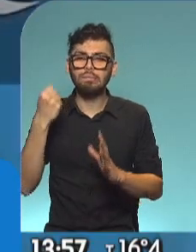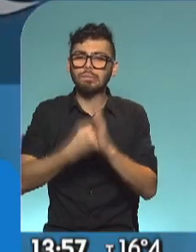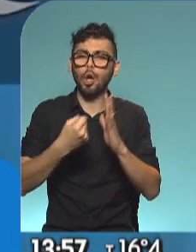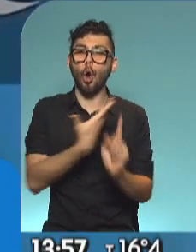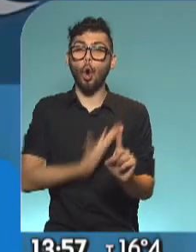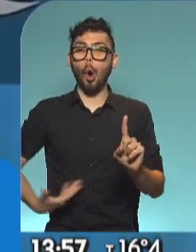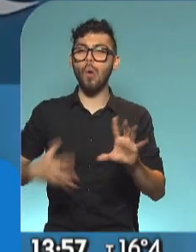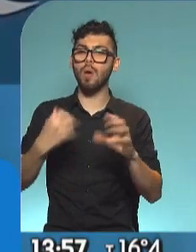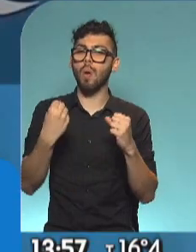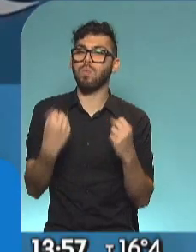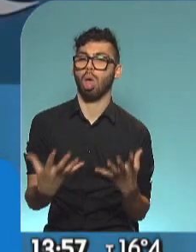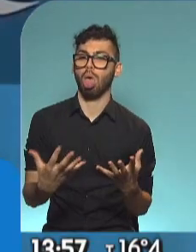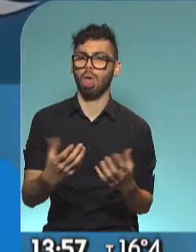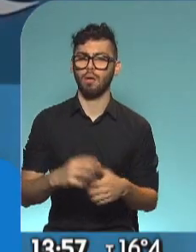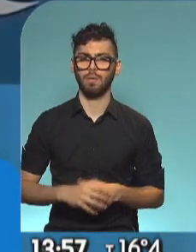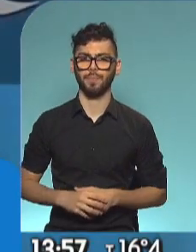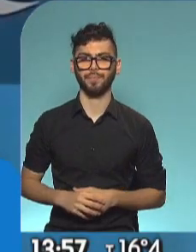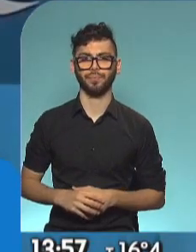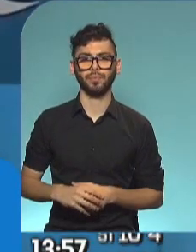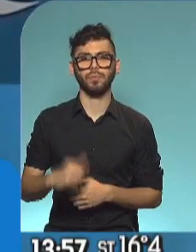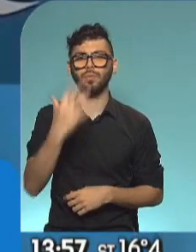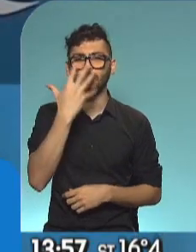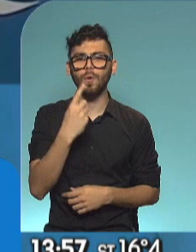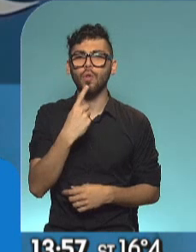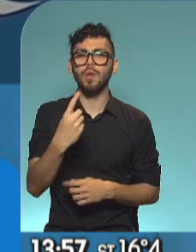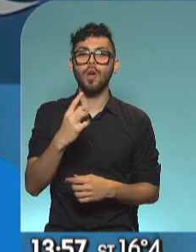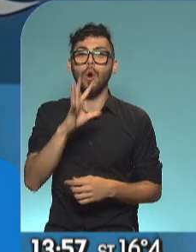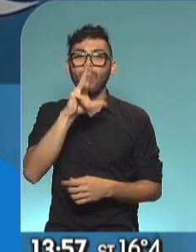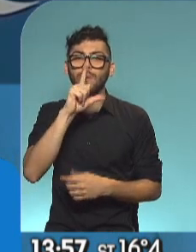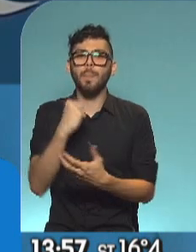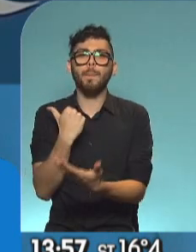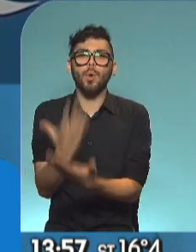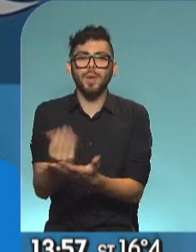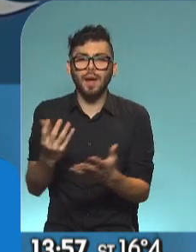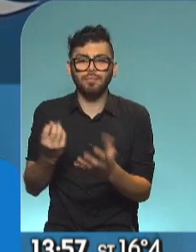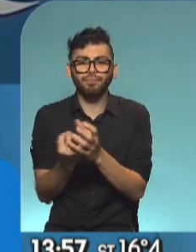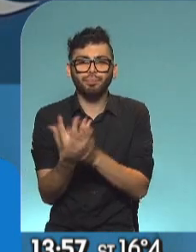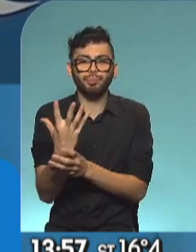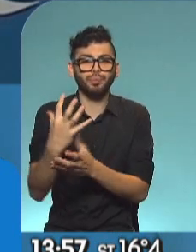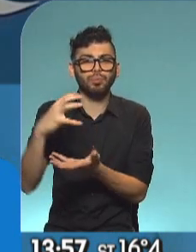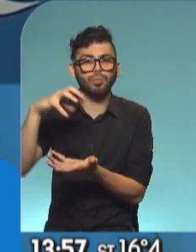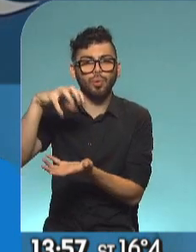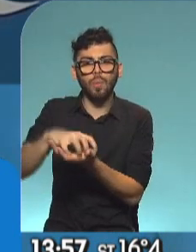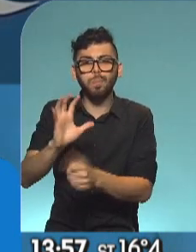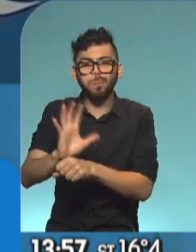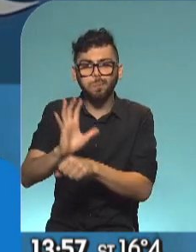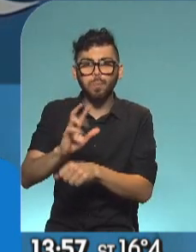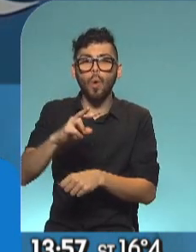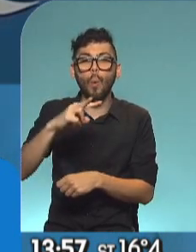Brasil. Хотел бы вновь привлечь внимание к российскому предложению о введении так называемых «зеленых